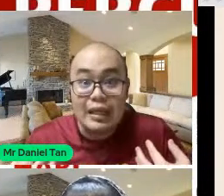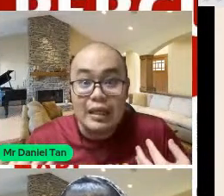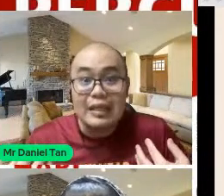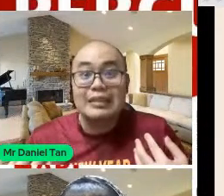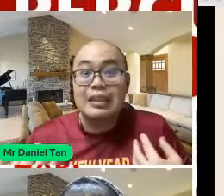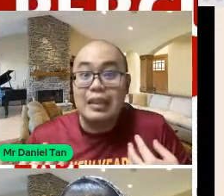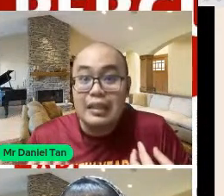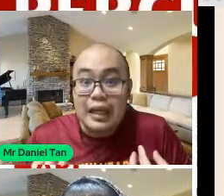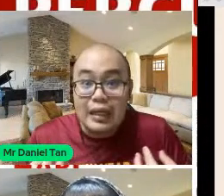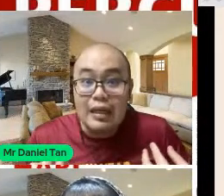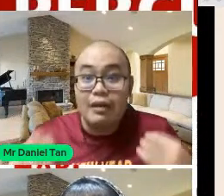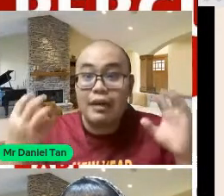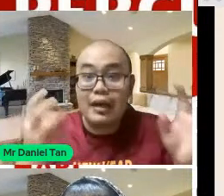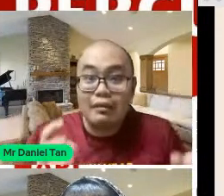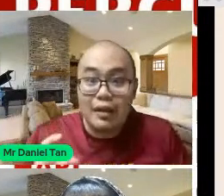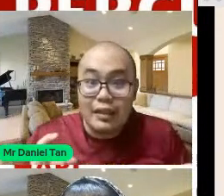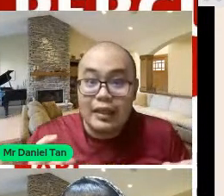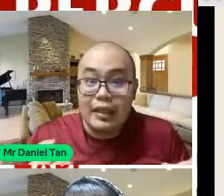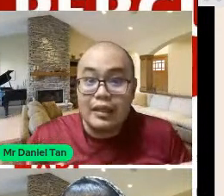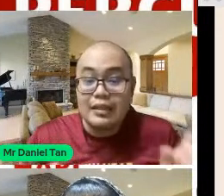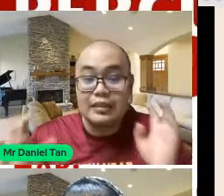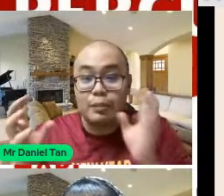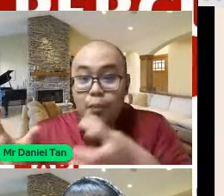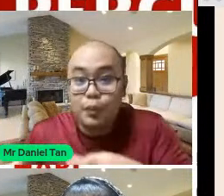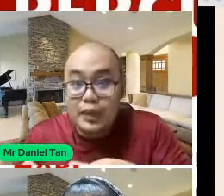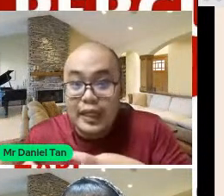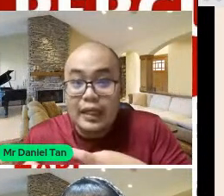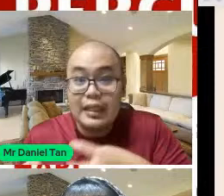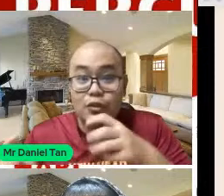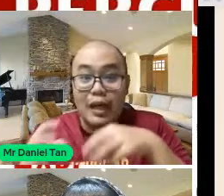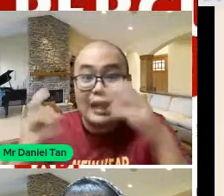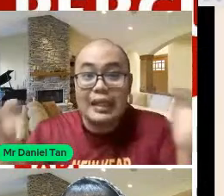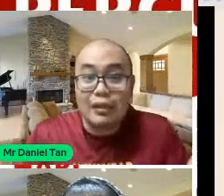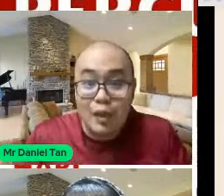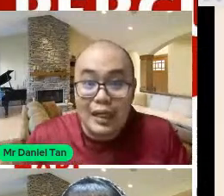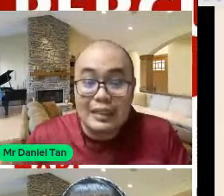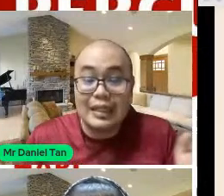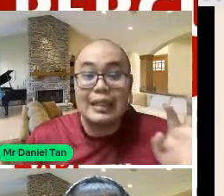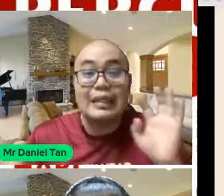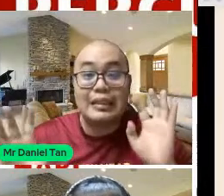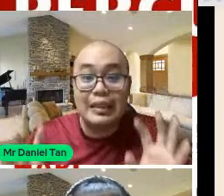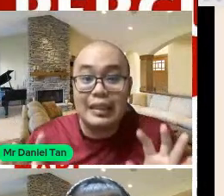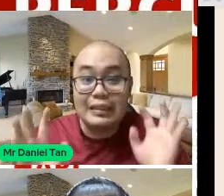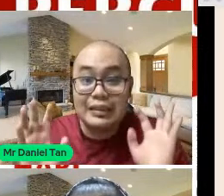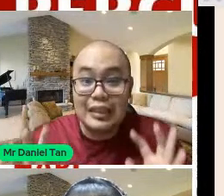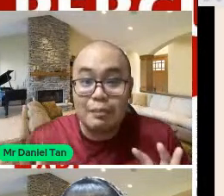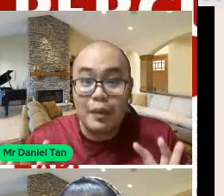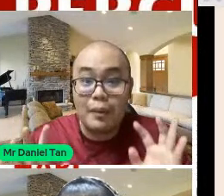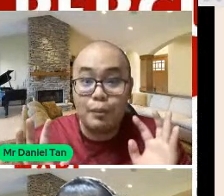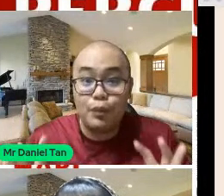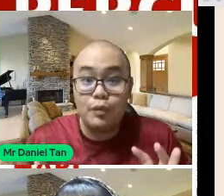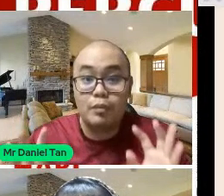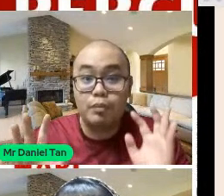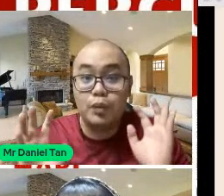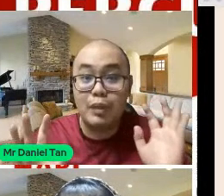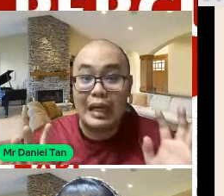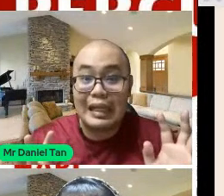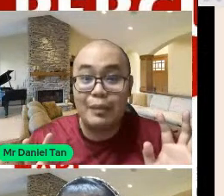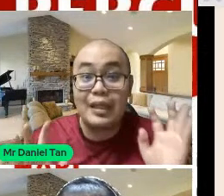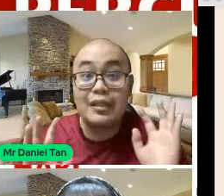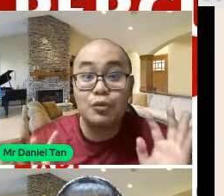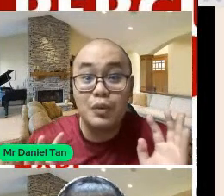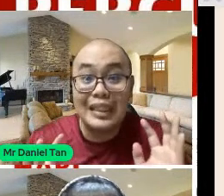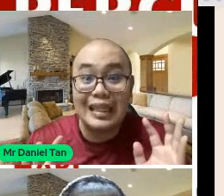dengan baik sehingga rakan-rakan dia sepupu Dea dan juga ahli keluarganya tiada setiap pun